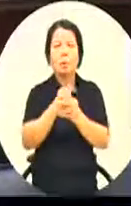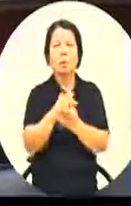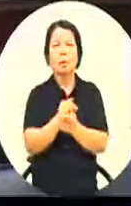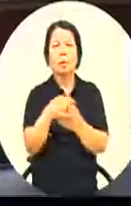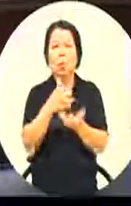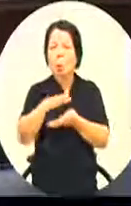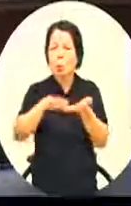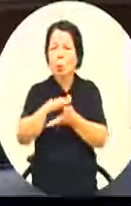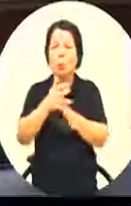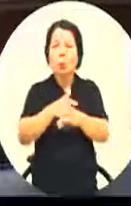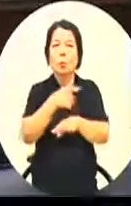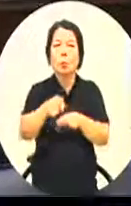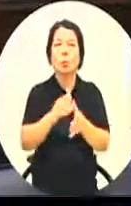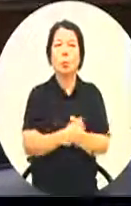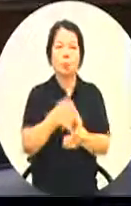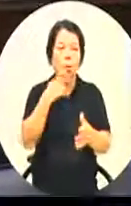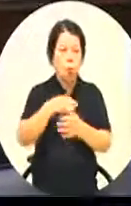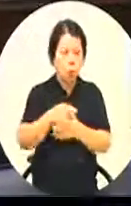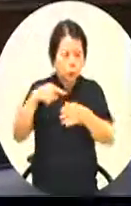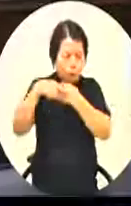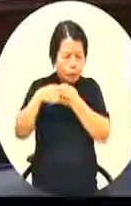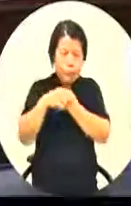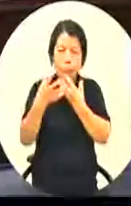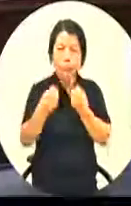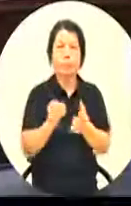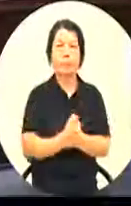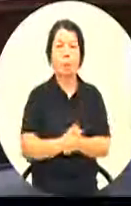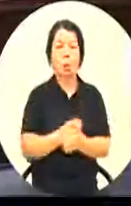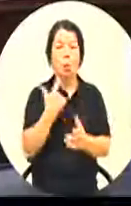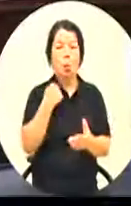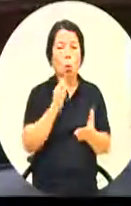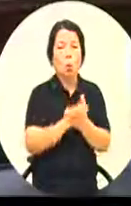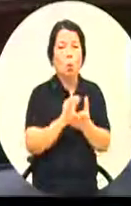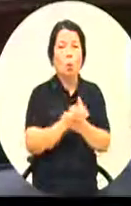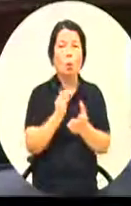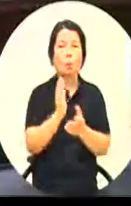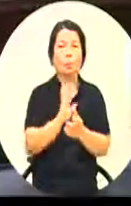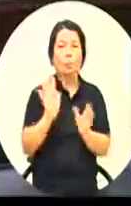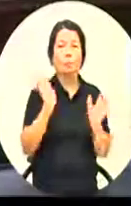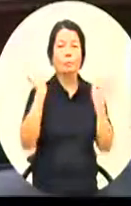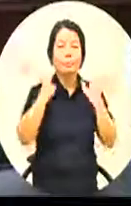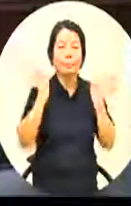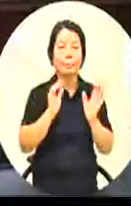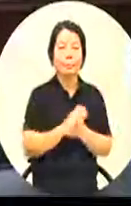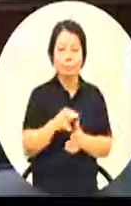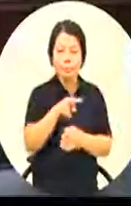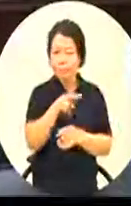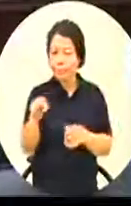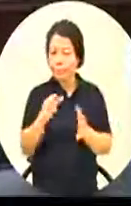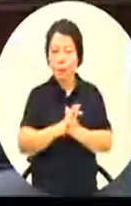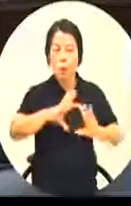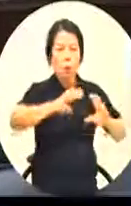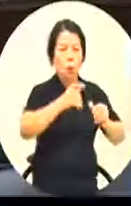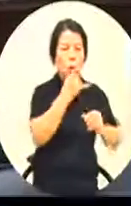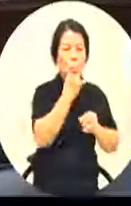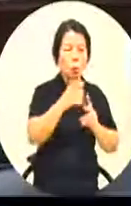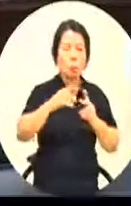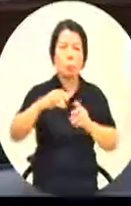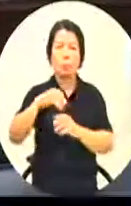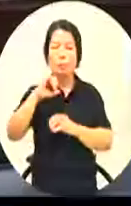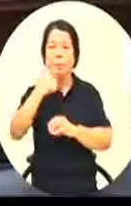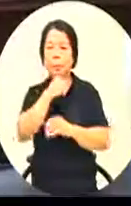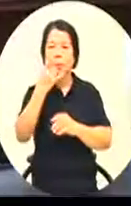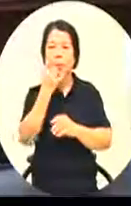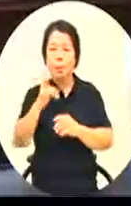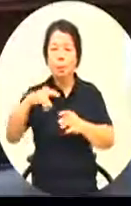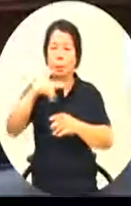有进一步的深入的研究。那只是说我身边做到的状况是，小孩子并不会混淆说这是把国语、台语、英语，也许